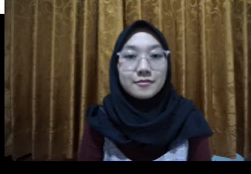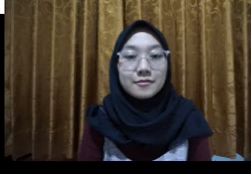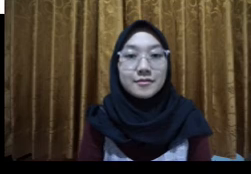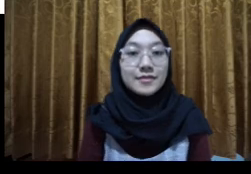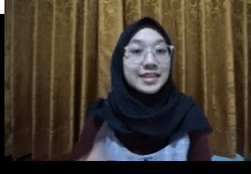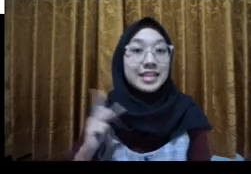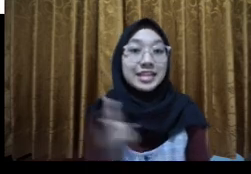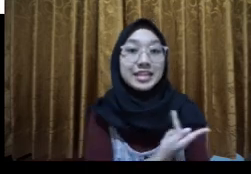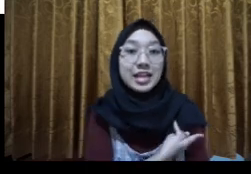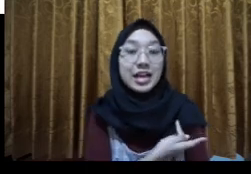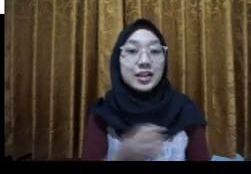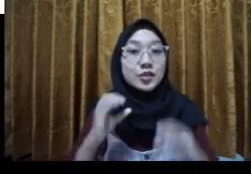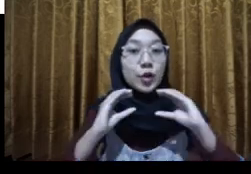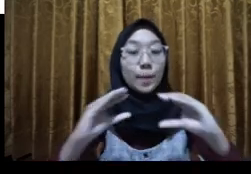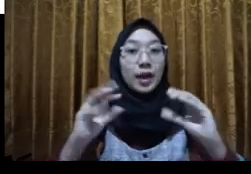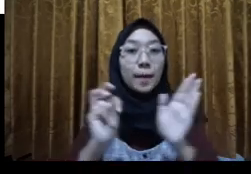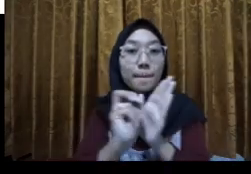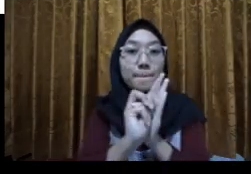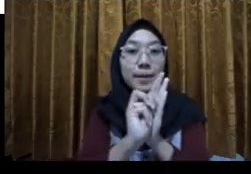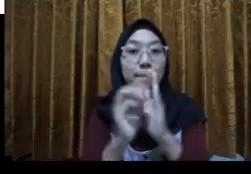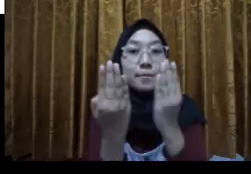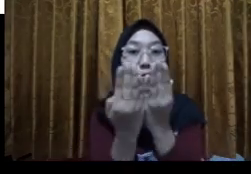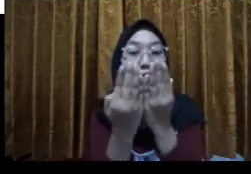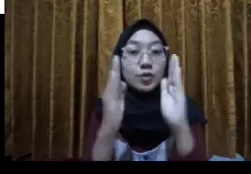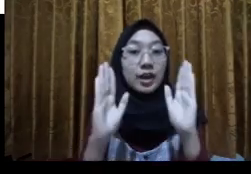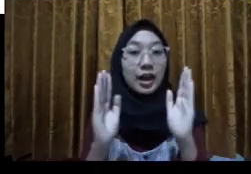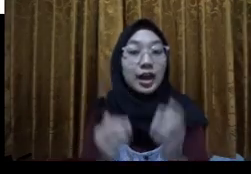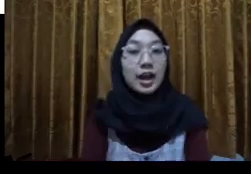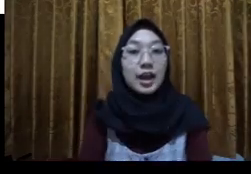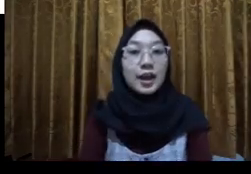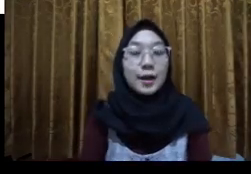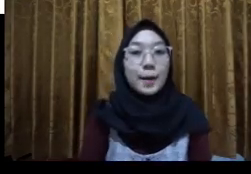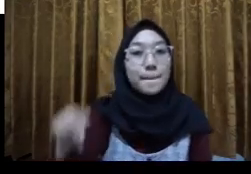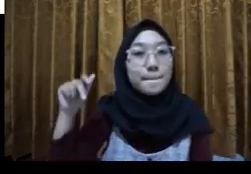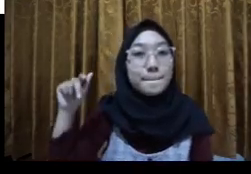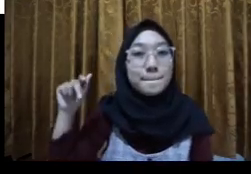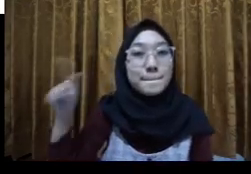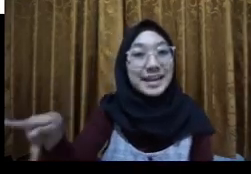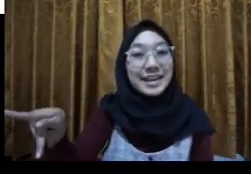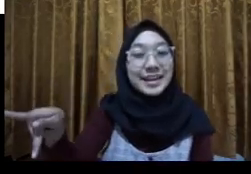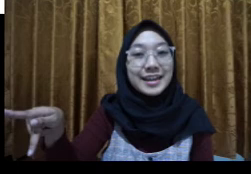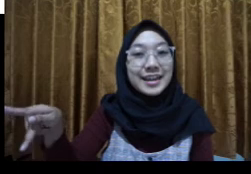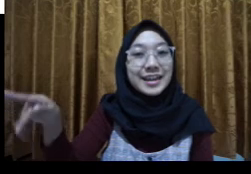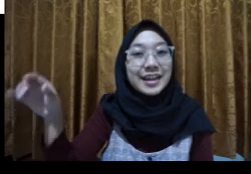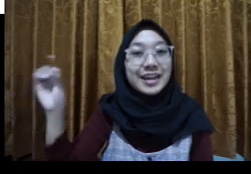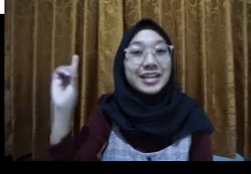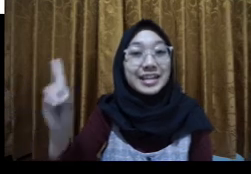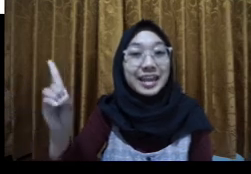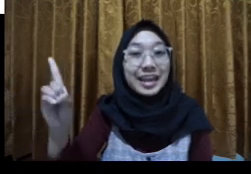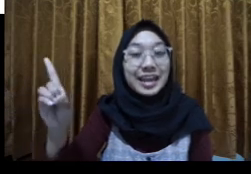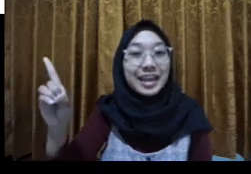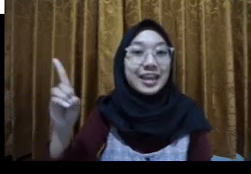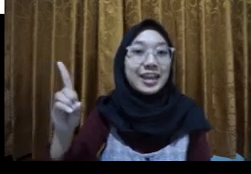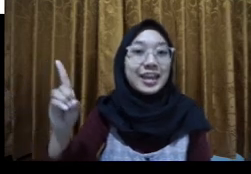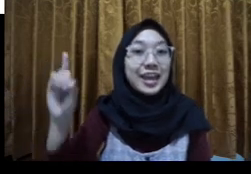EPUB, dia juga bisa membuka PDF. Kita coba sekarang PDF ya. Ini yang berbentuk